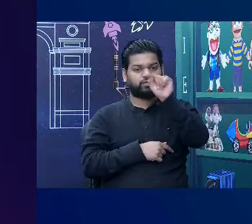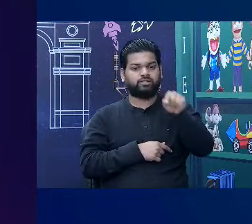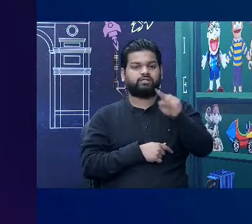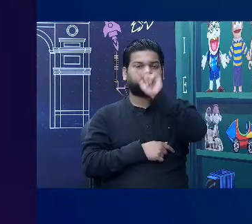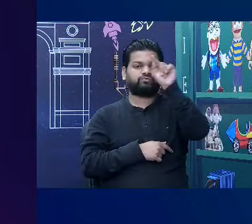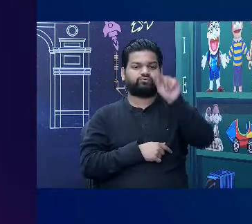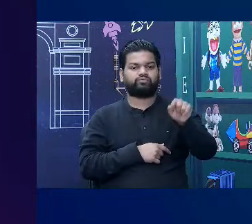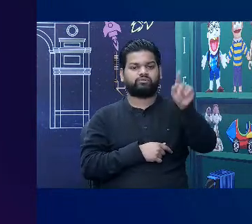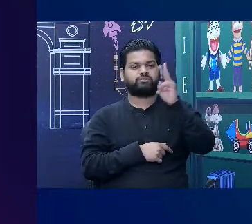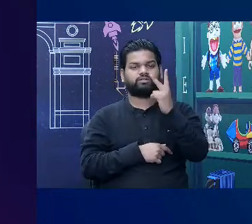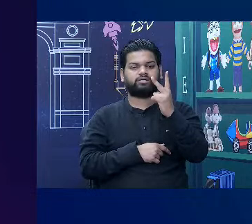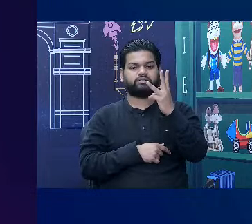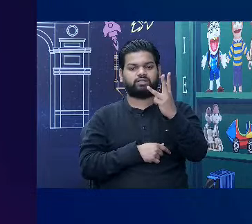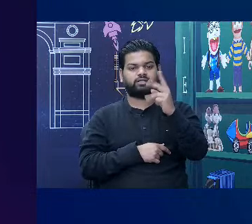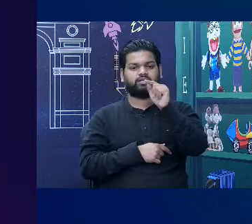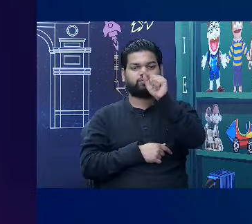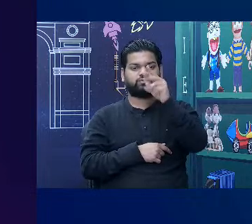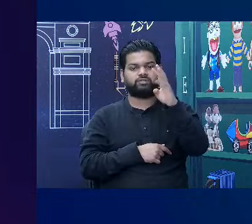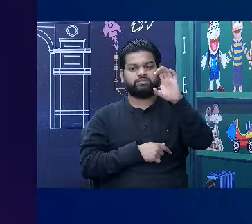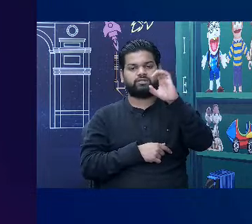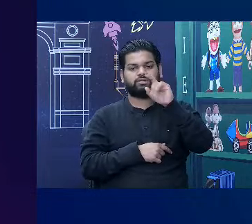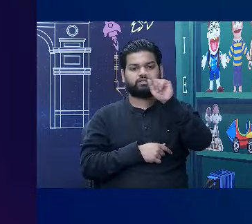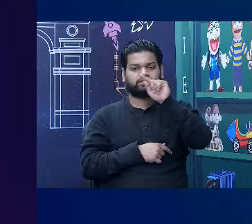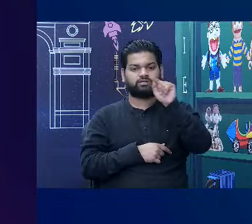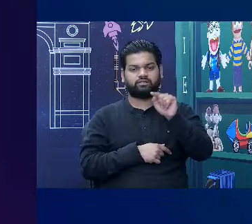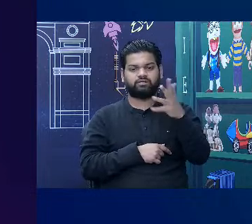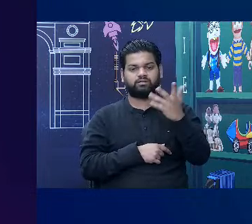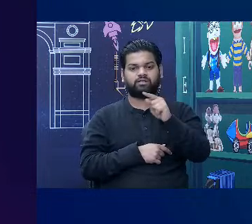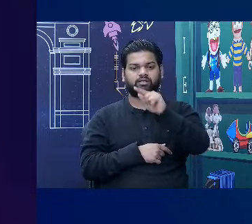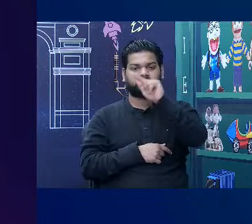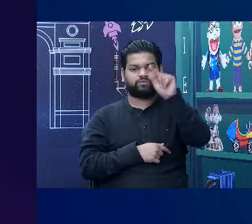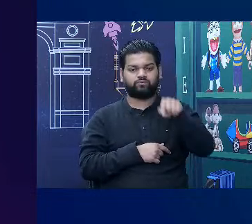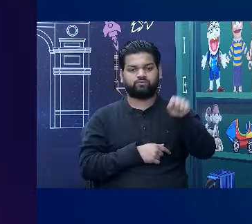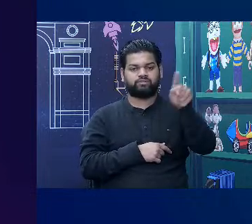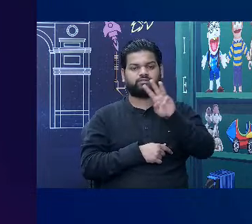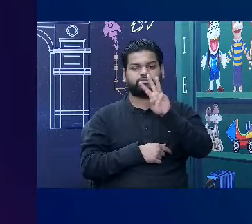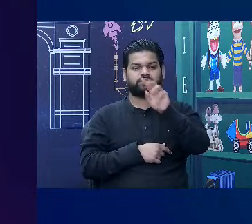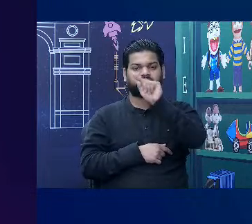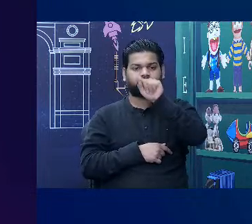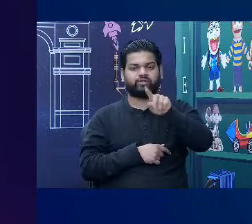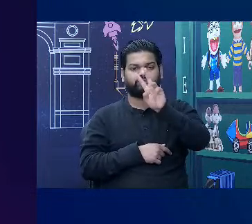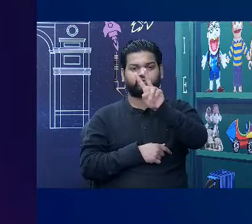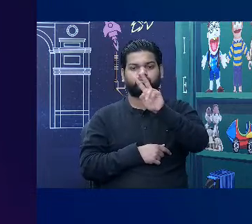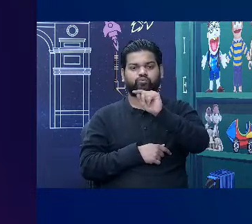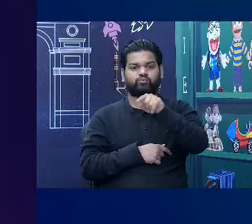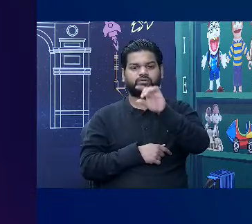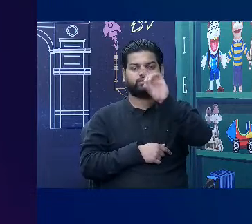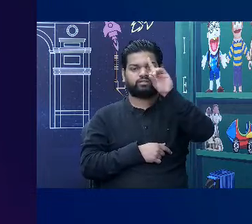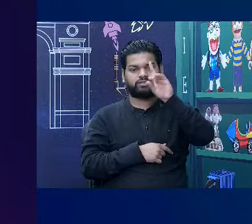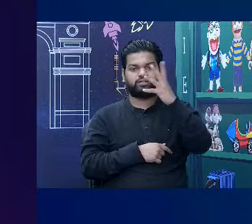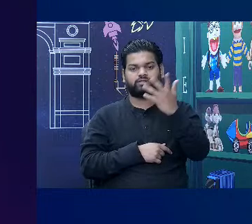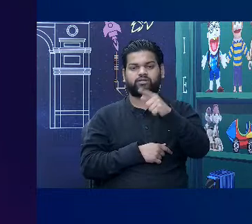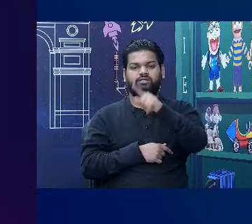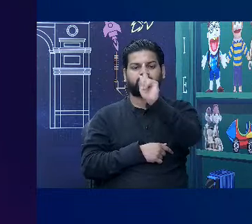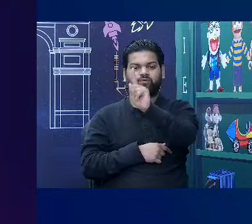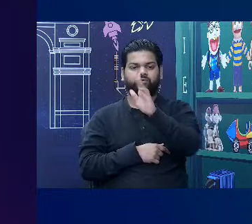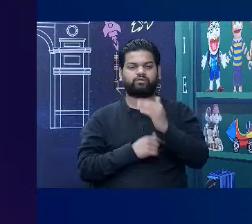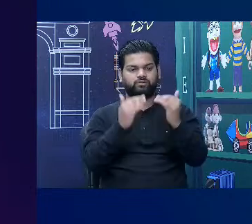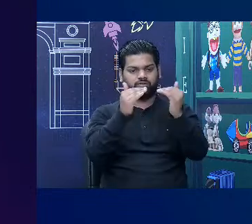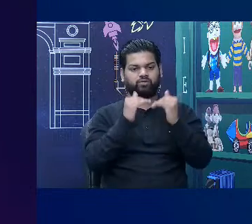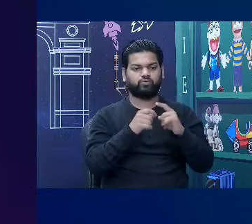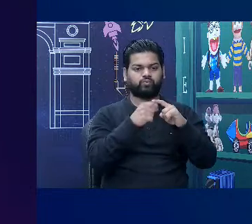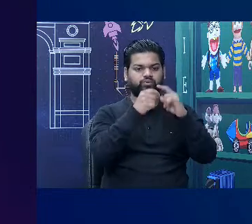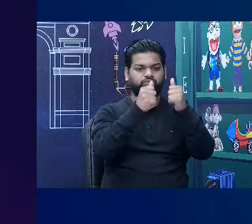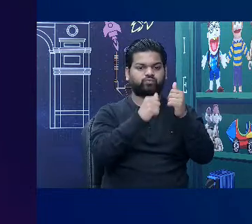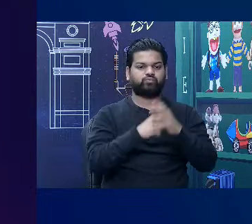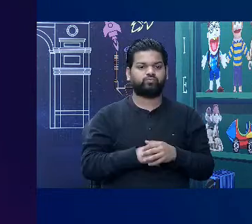1. Second question is, the 2 legs AB and BC of a right triangle